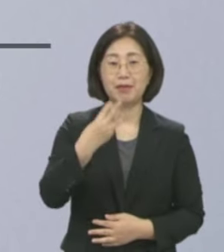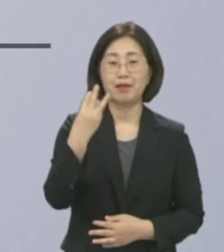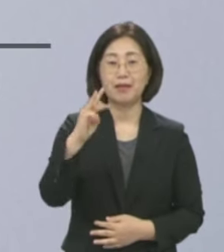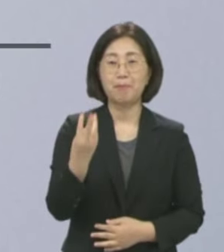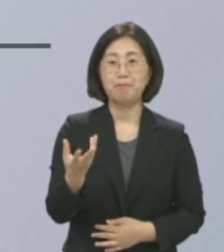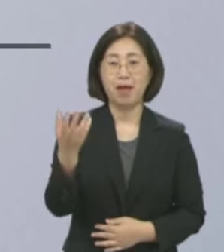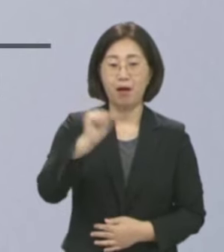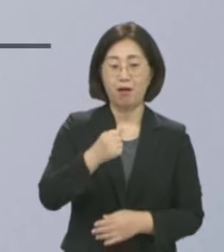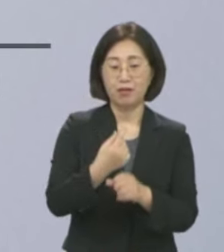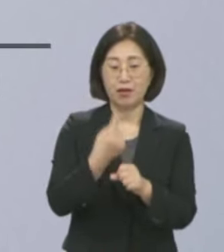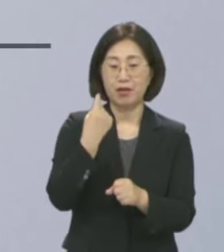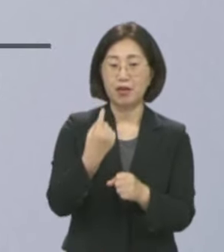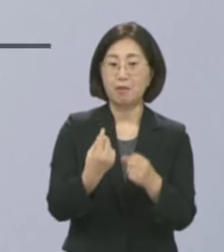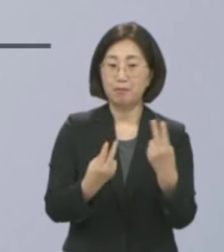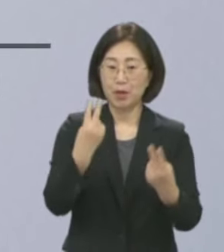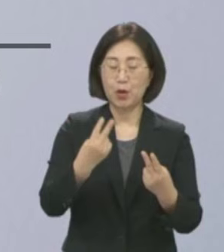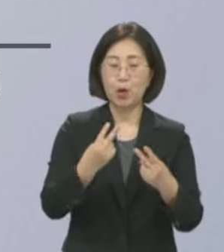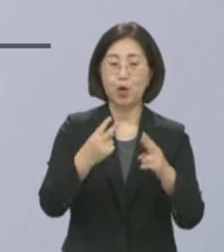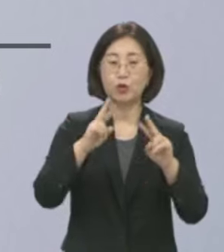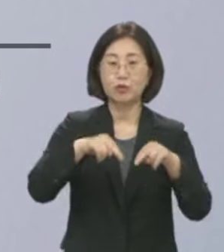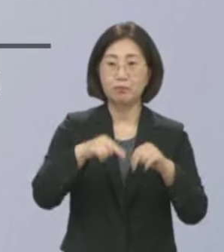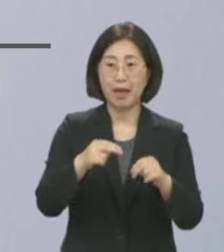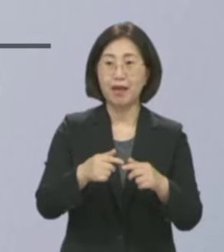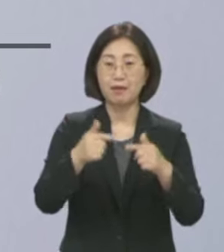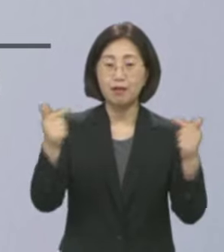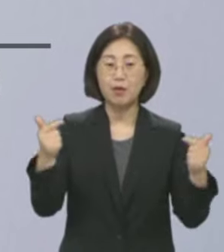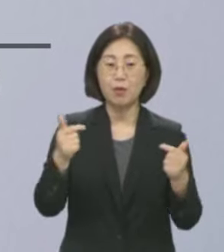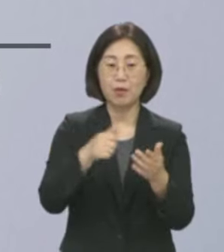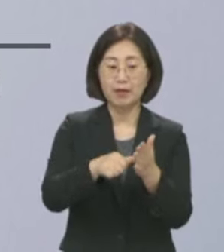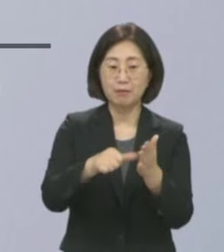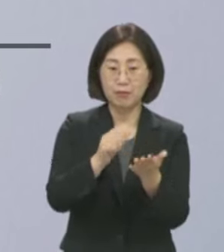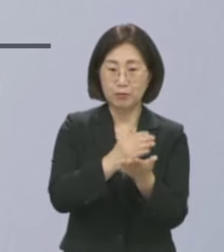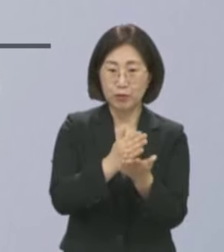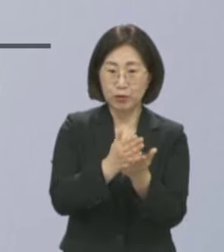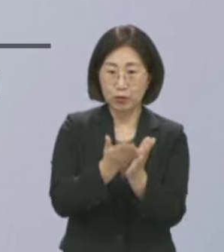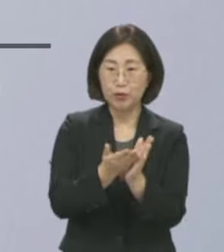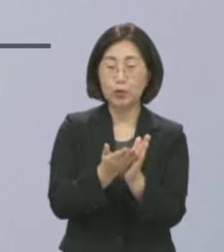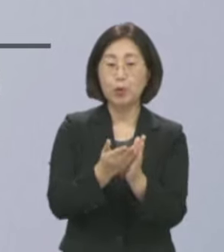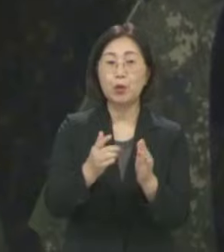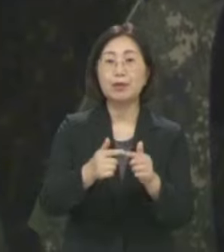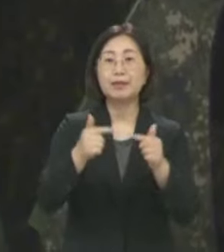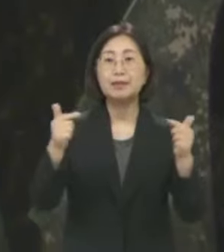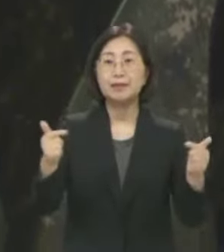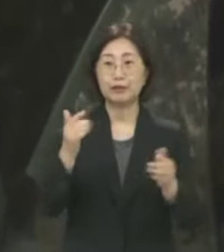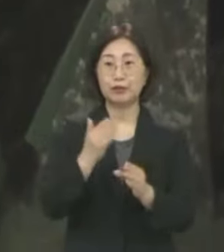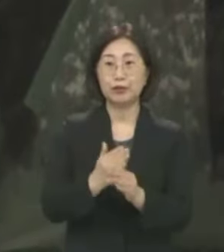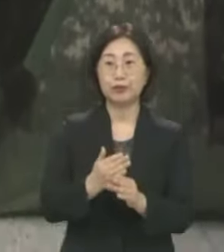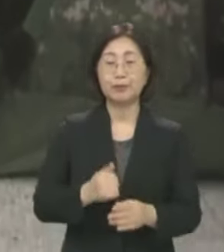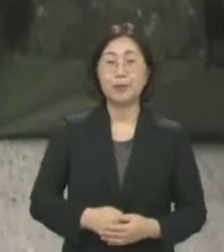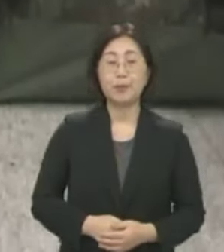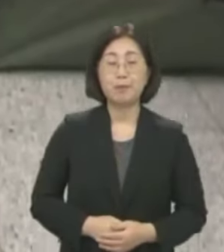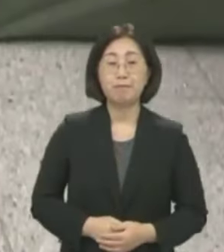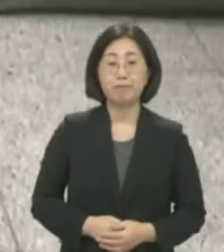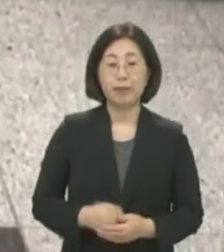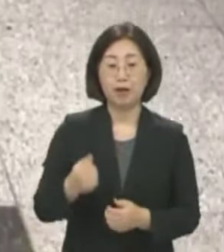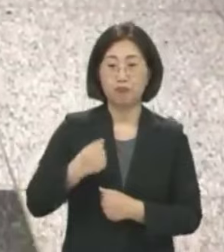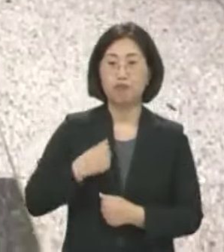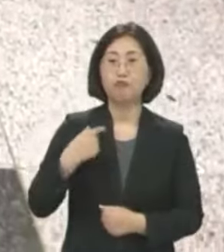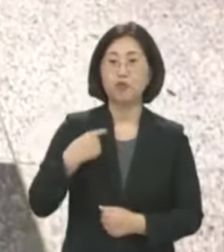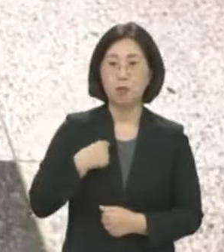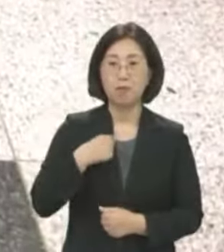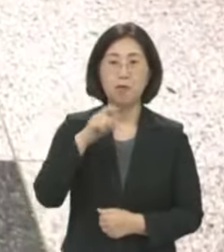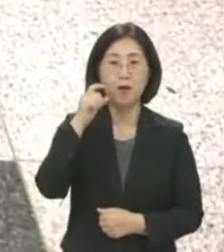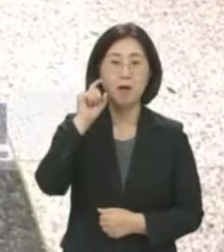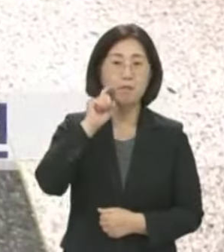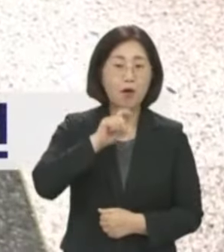원으로 전년보다 2배 이상 올랐고 상품 수도 매년 크게 늘고 있습니다. 이와 함께 군복부터